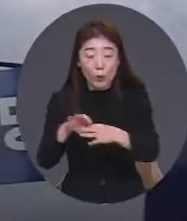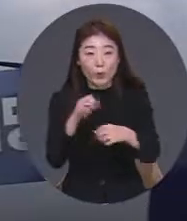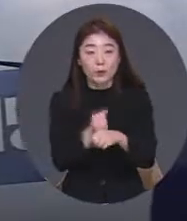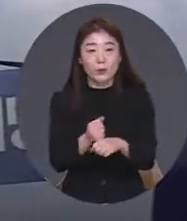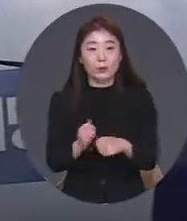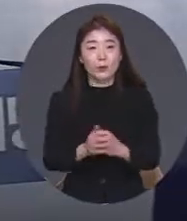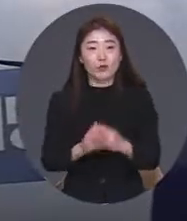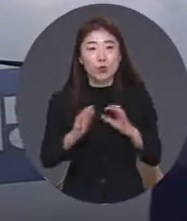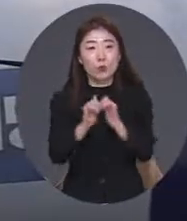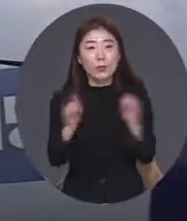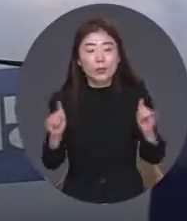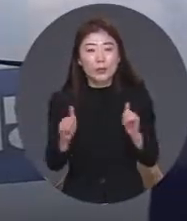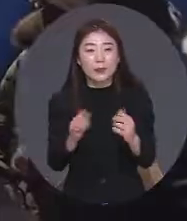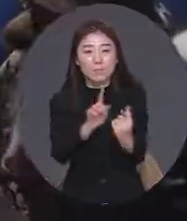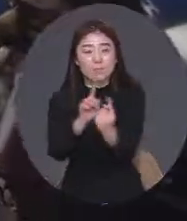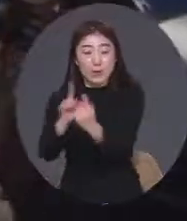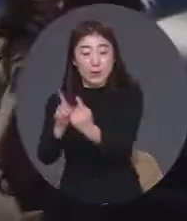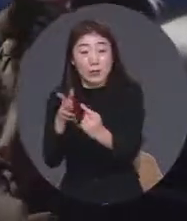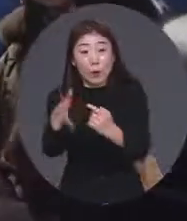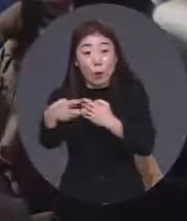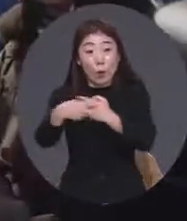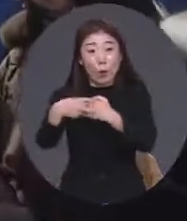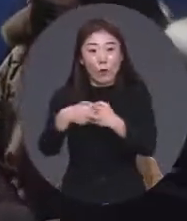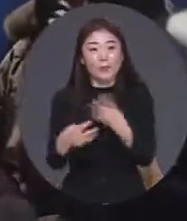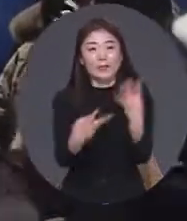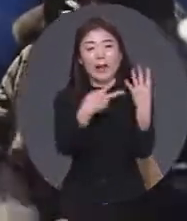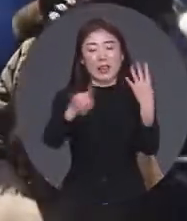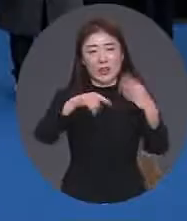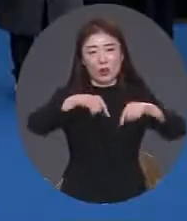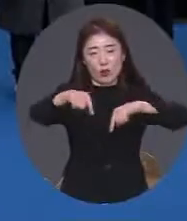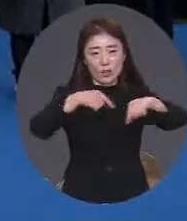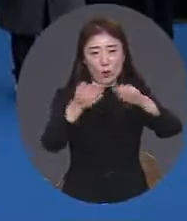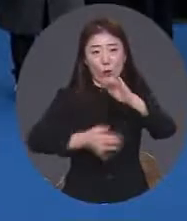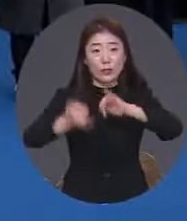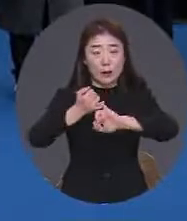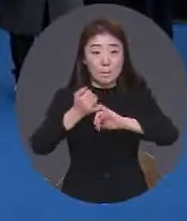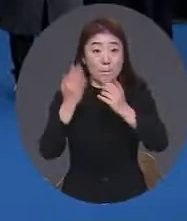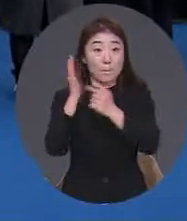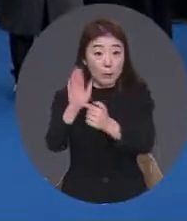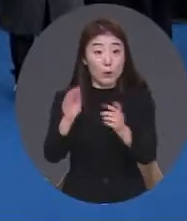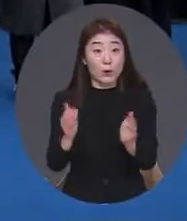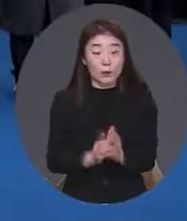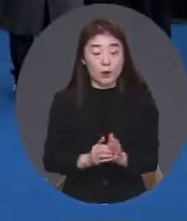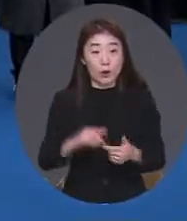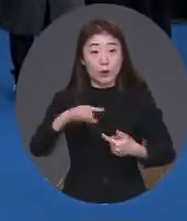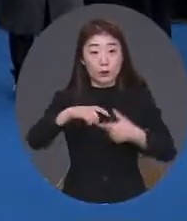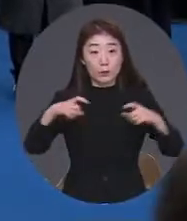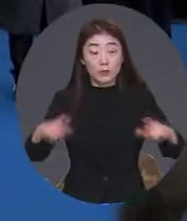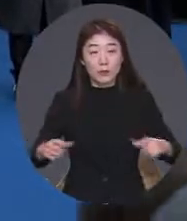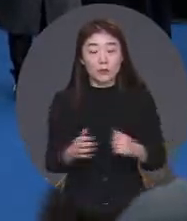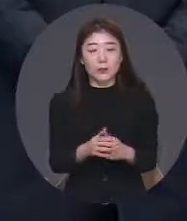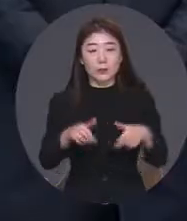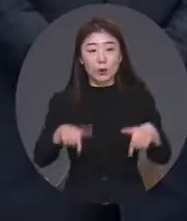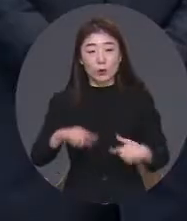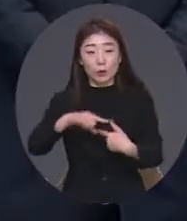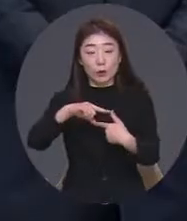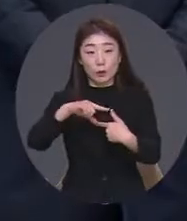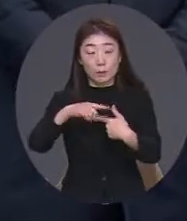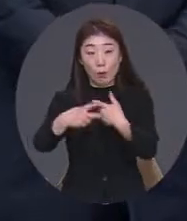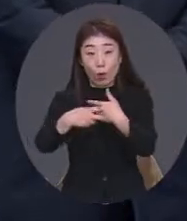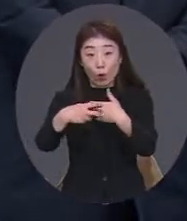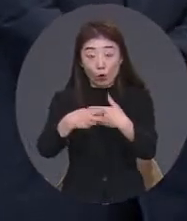주치의 시대 등 공공의료 4대 정책을 공약했습니다. 경남 공약은 서부 경남의 공공병원